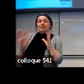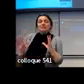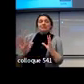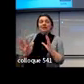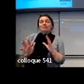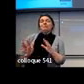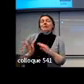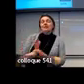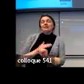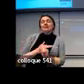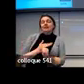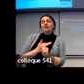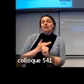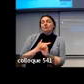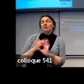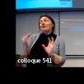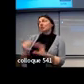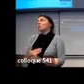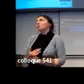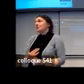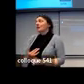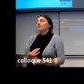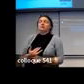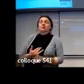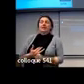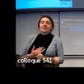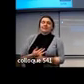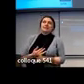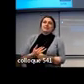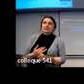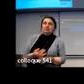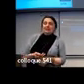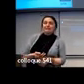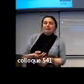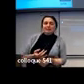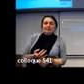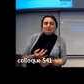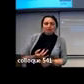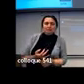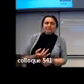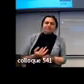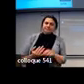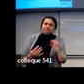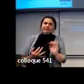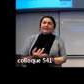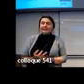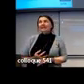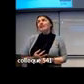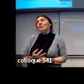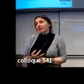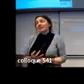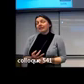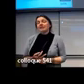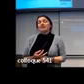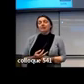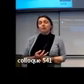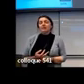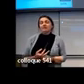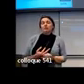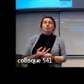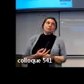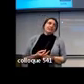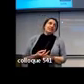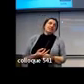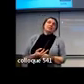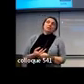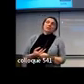La population cible rapidement, c'était les personnes étudiantes à la maîtrise en sciences de l'information et les praticiens qui débutent